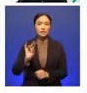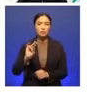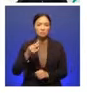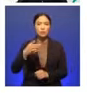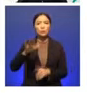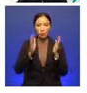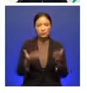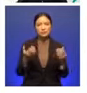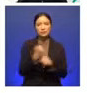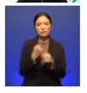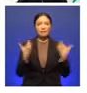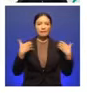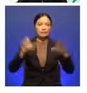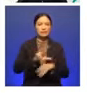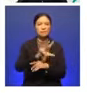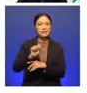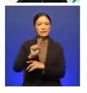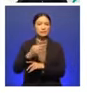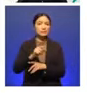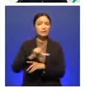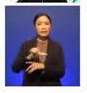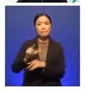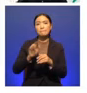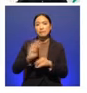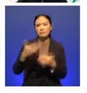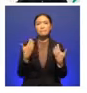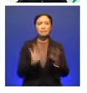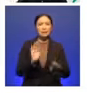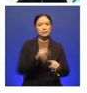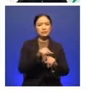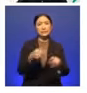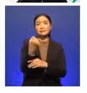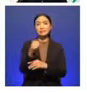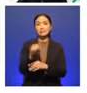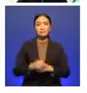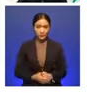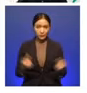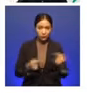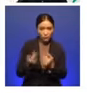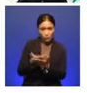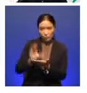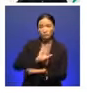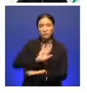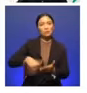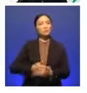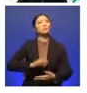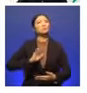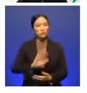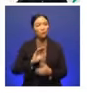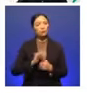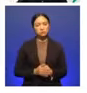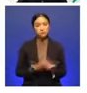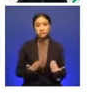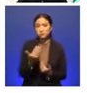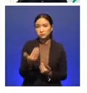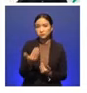งนะฮะถึง 310,000 ล้านบาทเท่ากับประมาณ 10% นะฮะของงบประมาณทั้งหมดทีเดียวนะฮะแล้วก็ใน